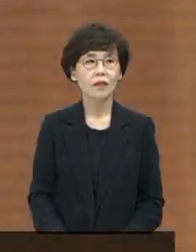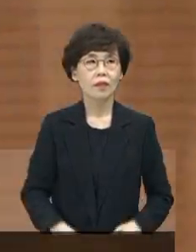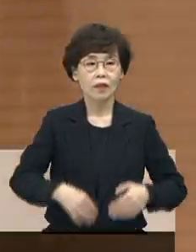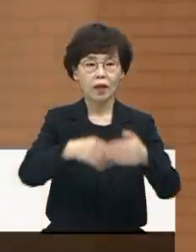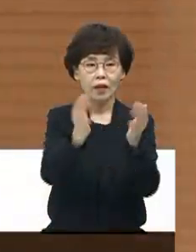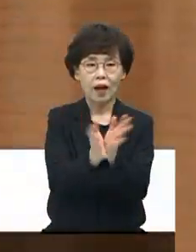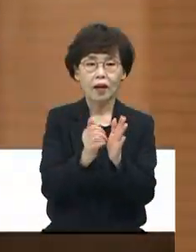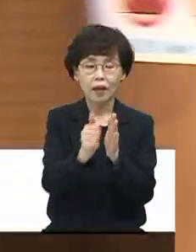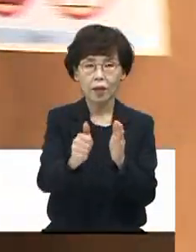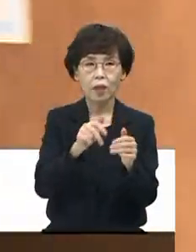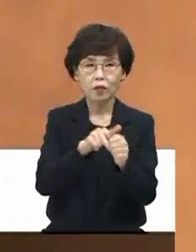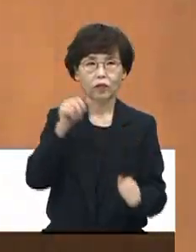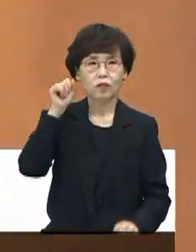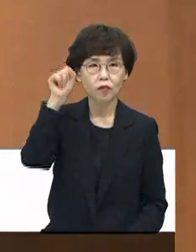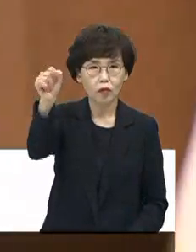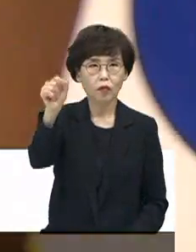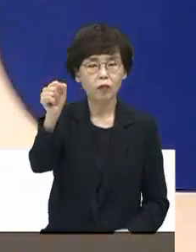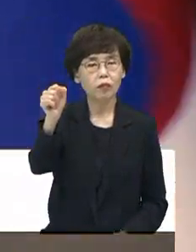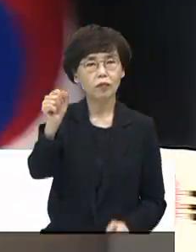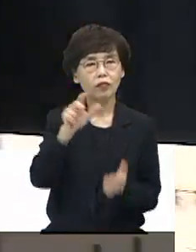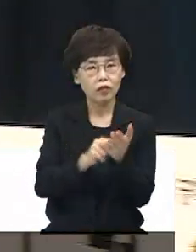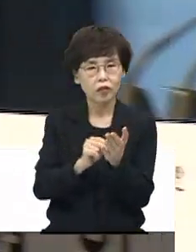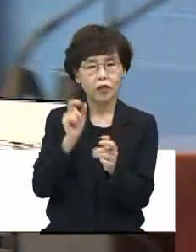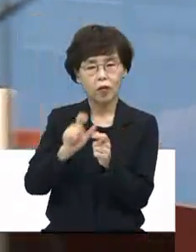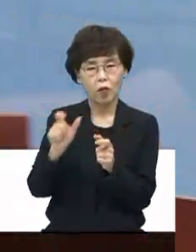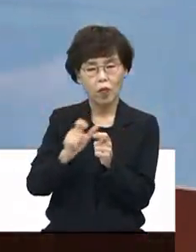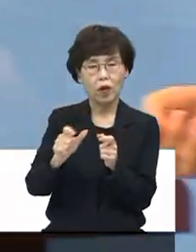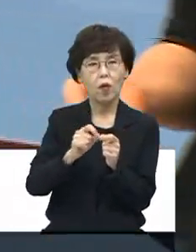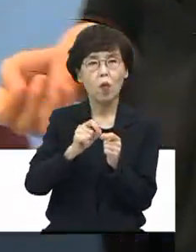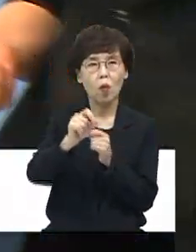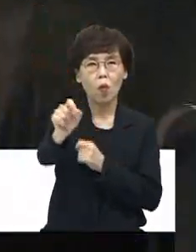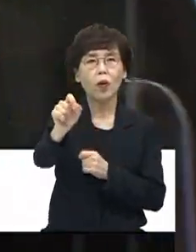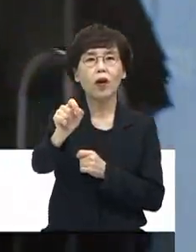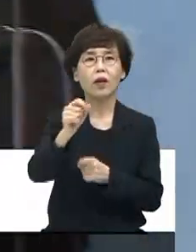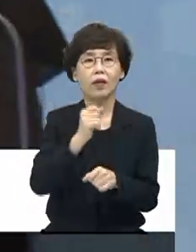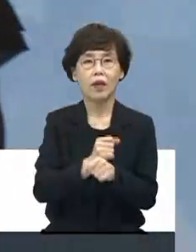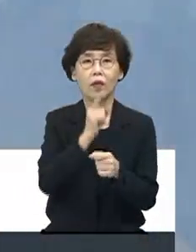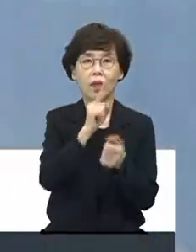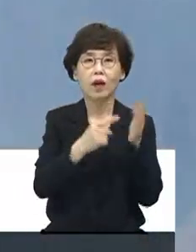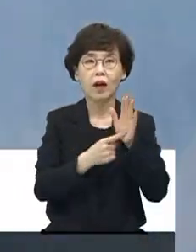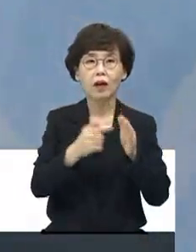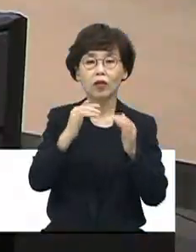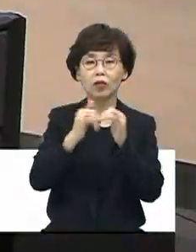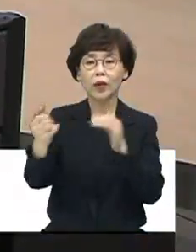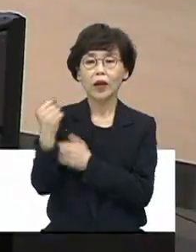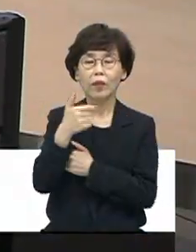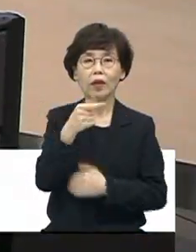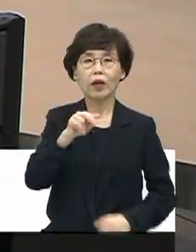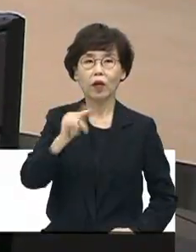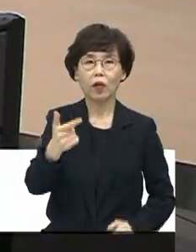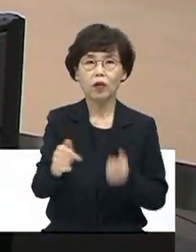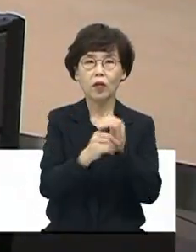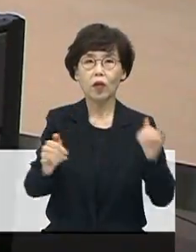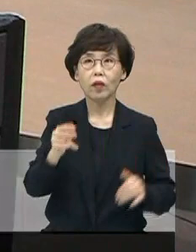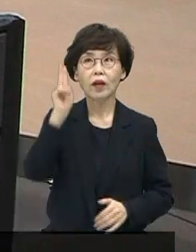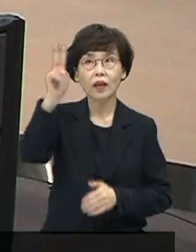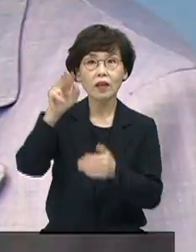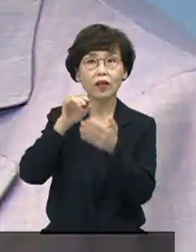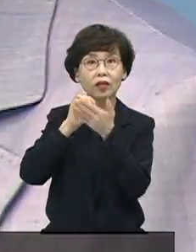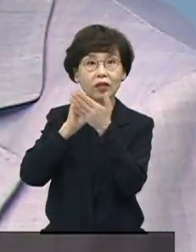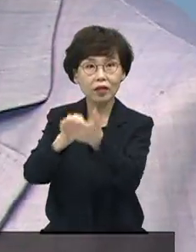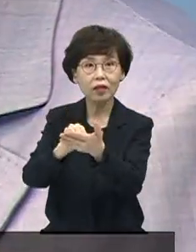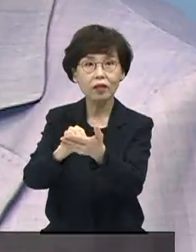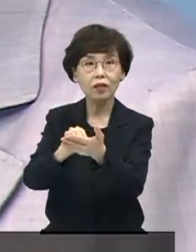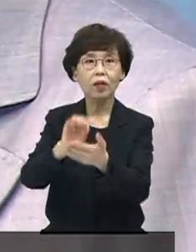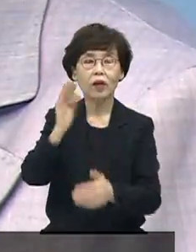당권 도전을 두고 숙고의 긴 터널을 걸어왔다고 밝힌 국민의힘 나경원 전 의원. 후보 등록일 이틀 앞두고 차기